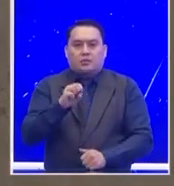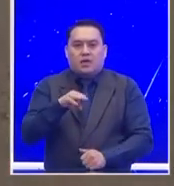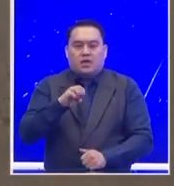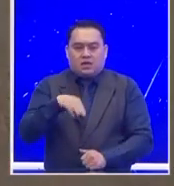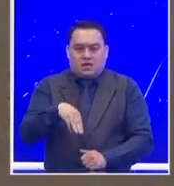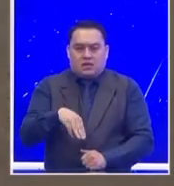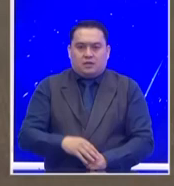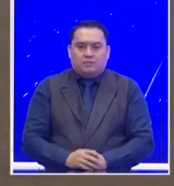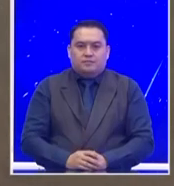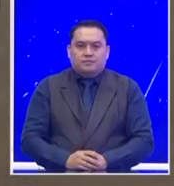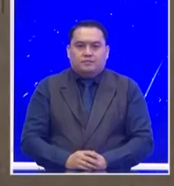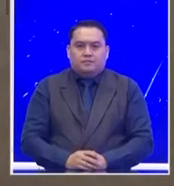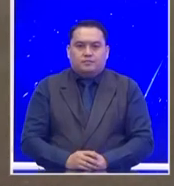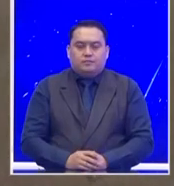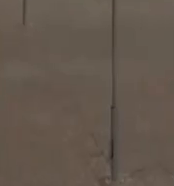Ахбекет.